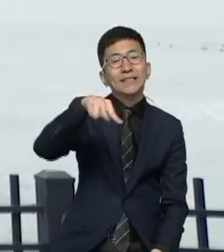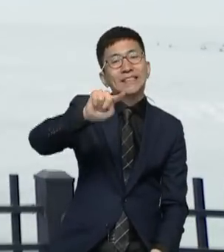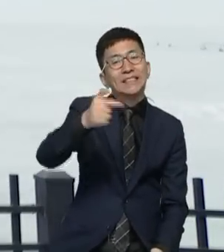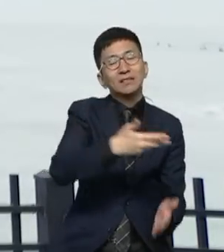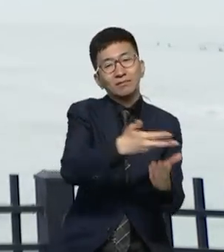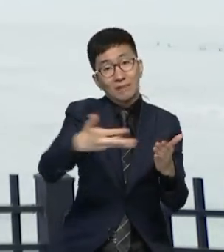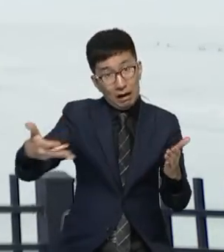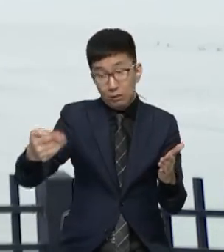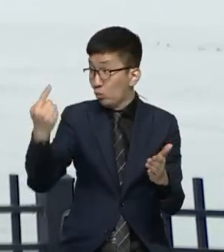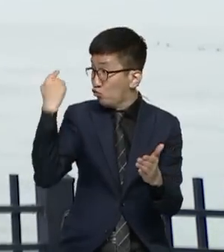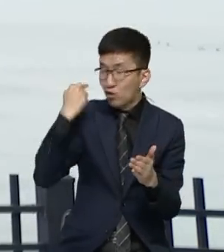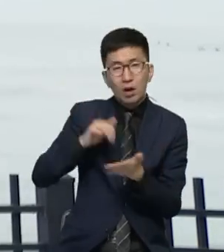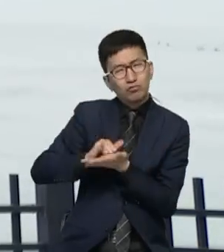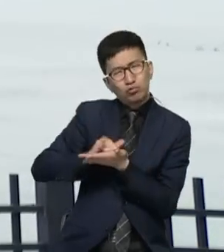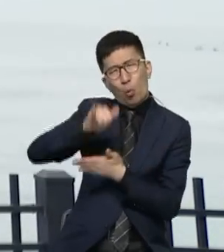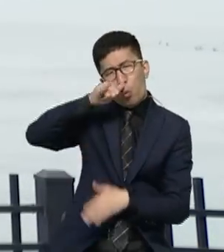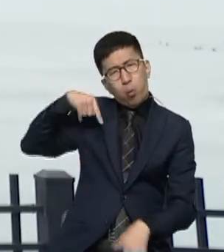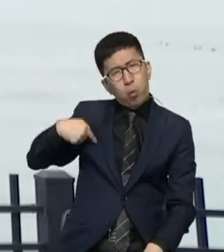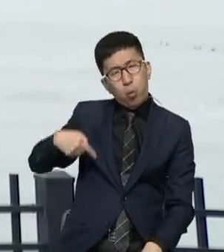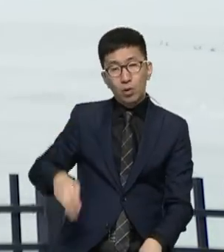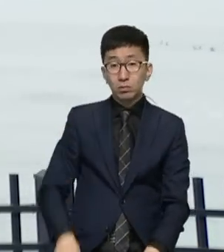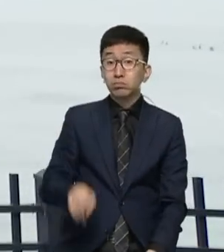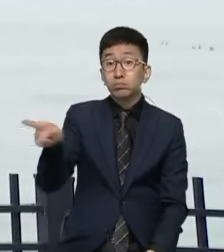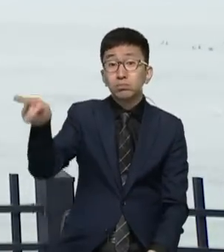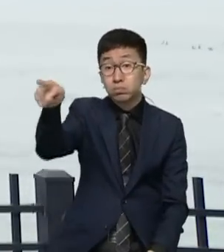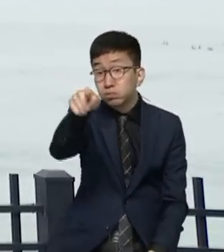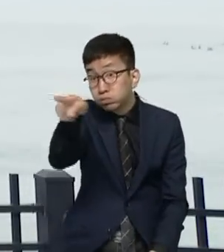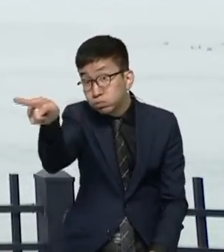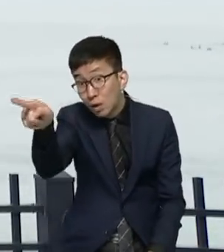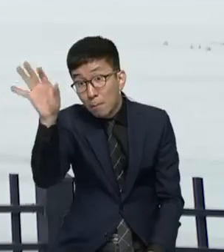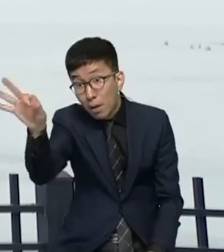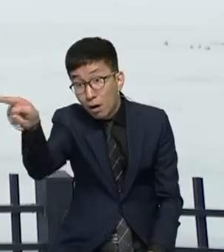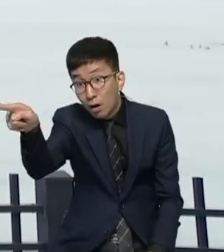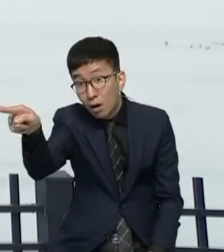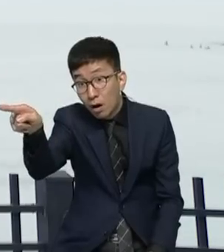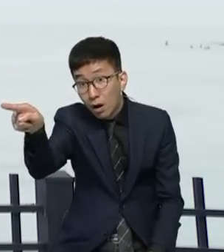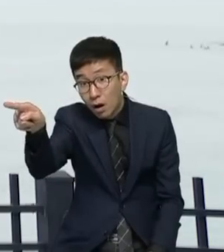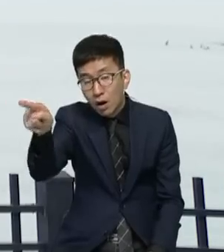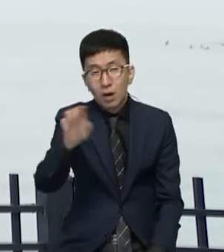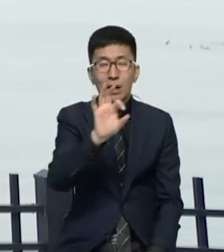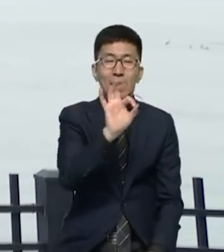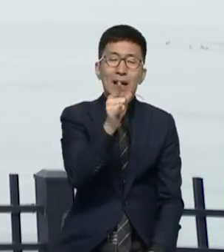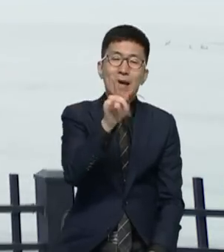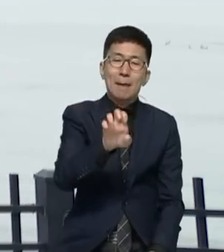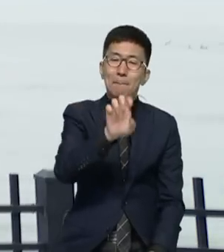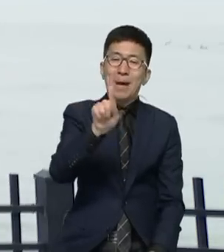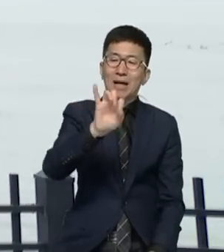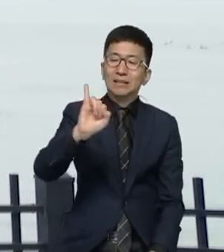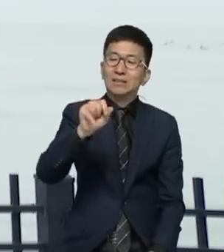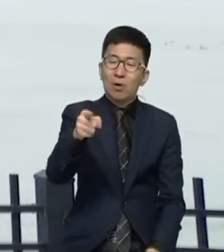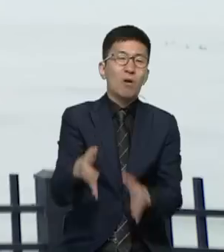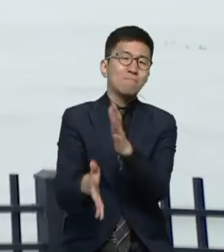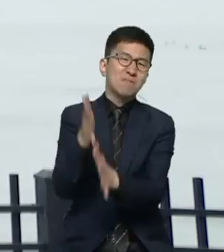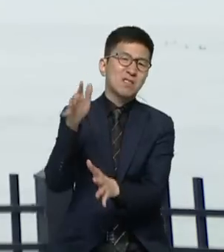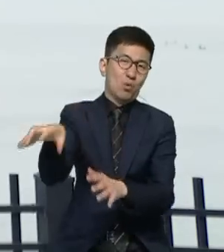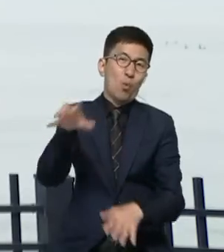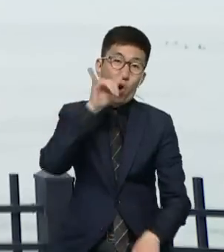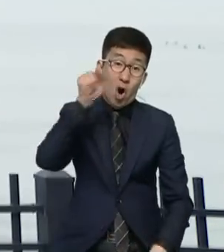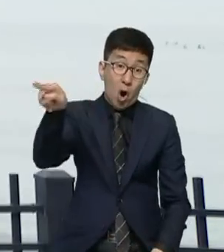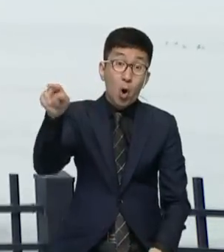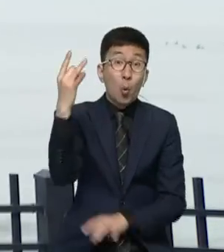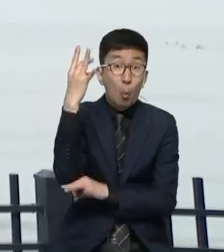건너가 뉴욕 맨해튼입니다. 지금 제가 손가락으로 가리키고 있는 이곳이 엠파이어 스테이트 빌딩이 있는 곳인데 평소에는